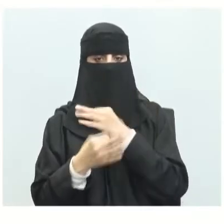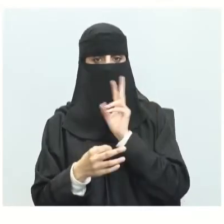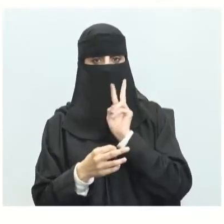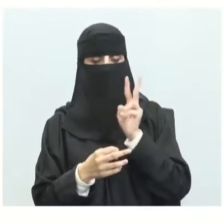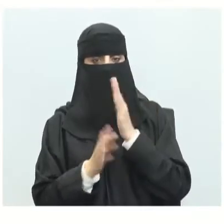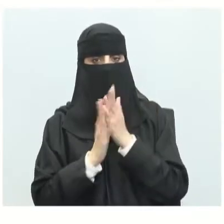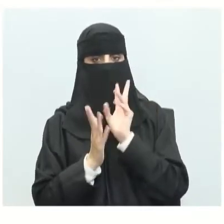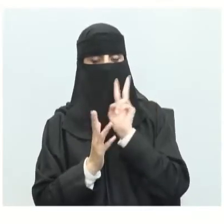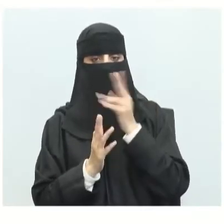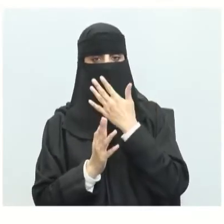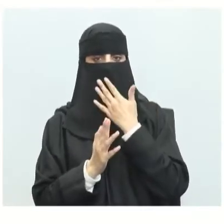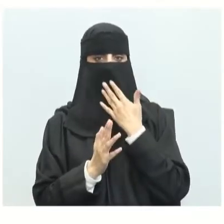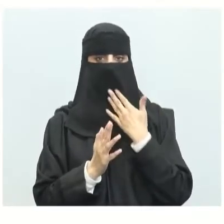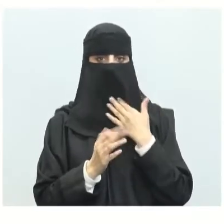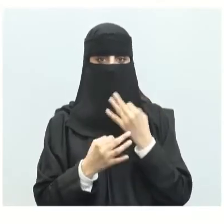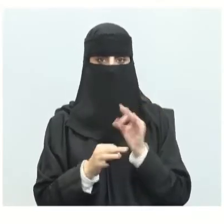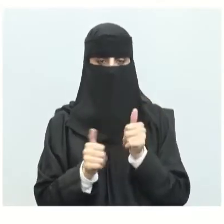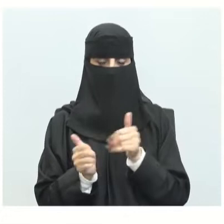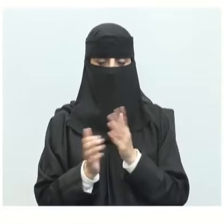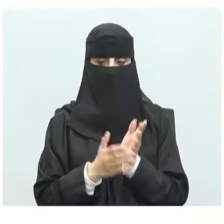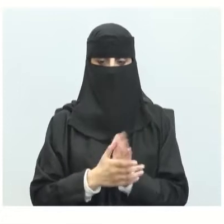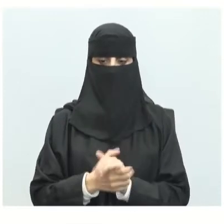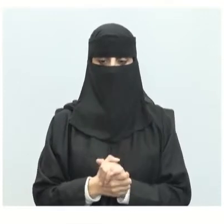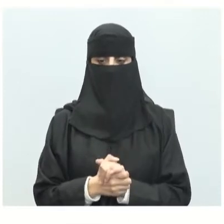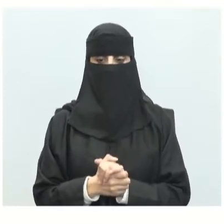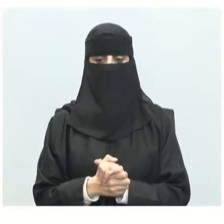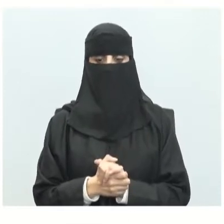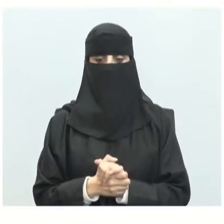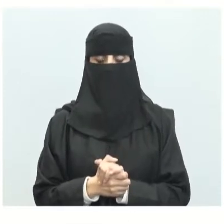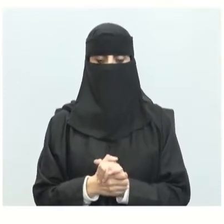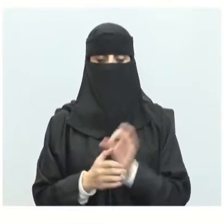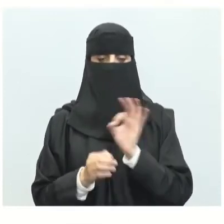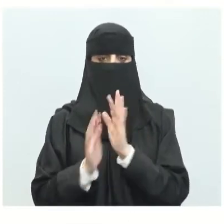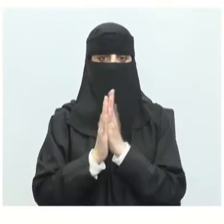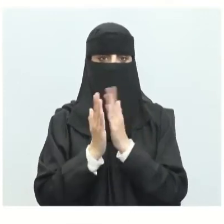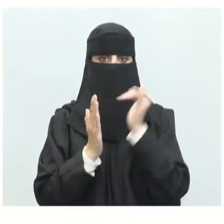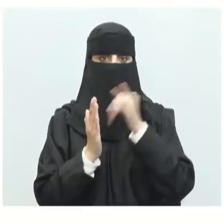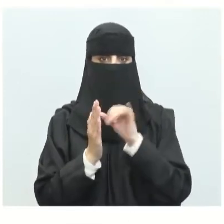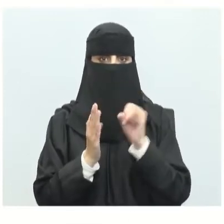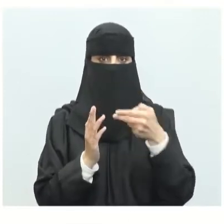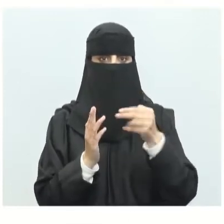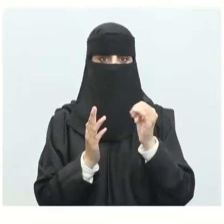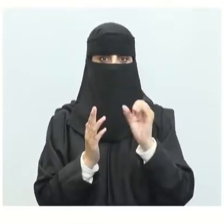اندهاش كما مر معنا ايضا في المعجم المساعد